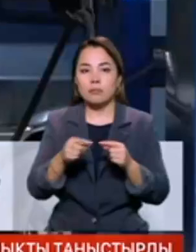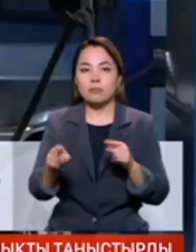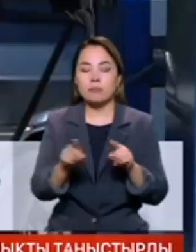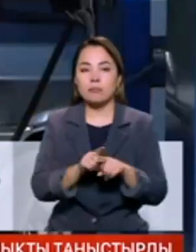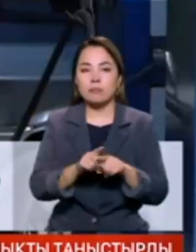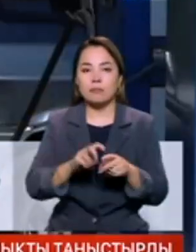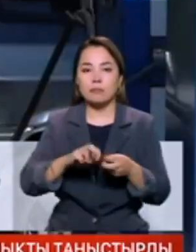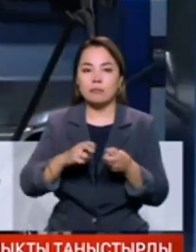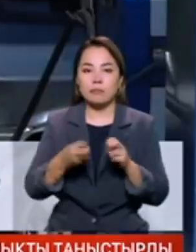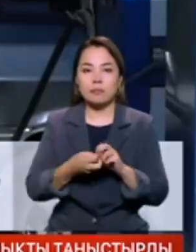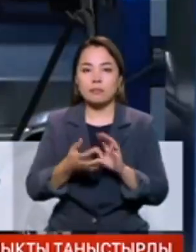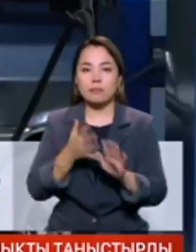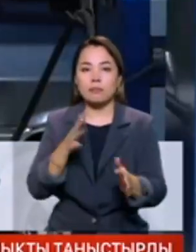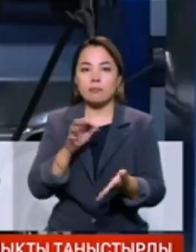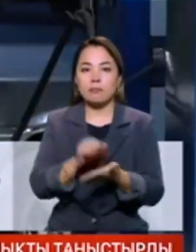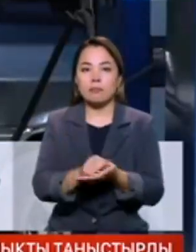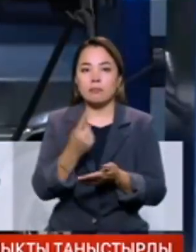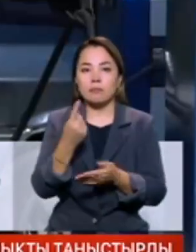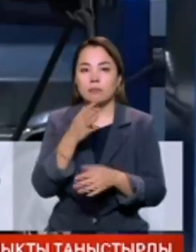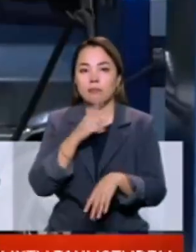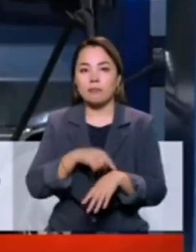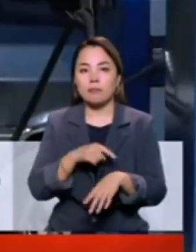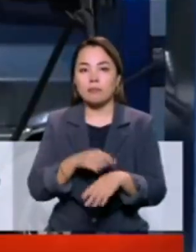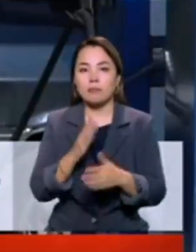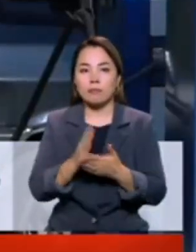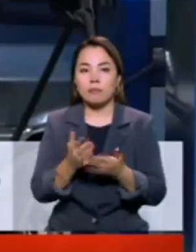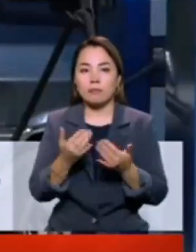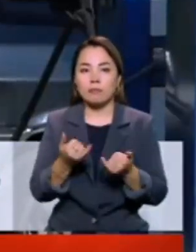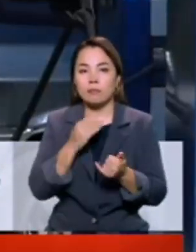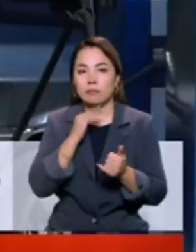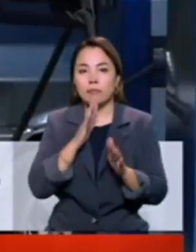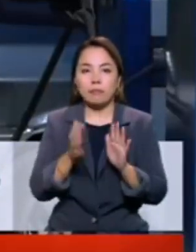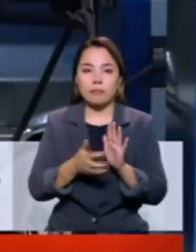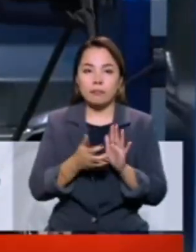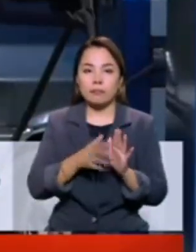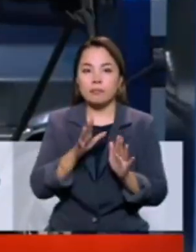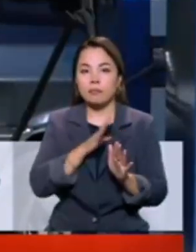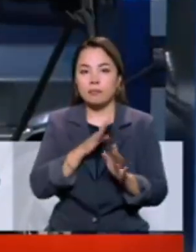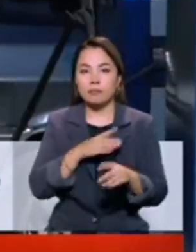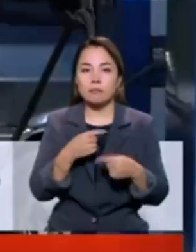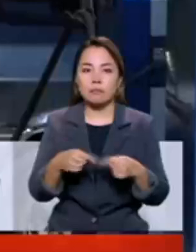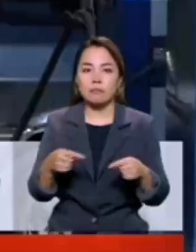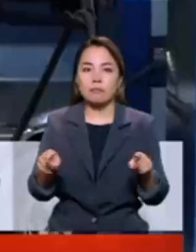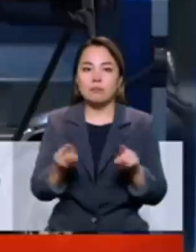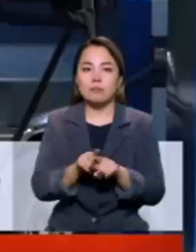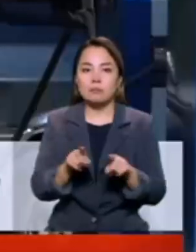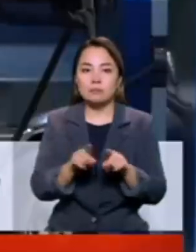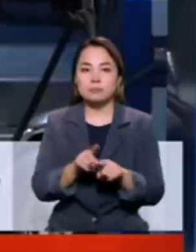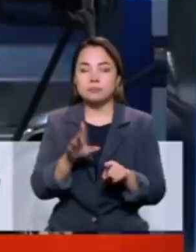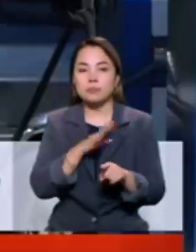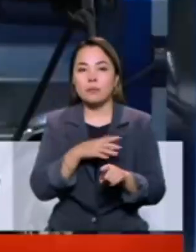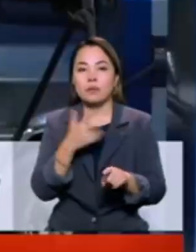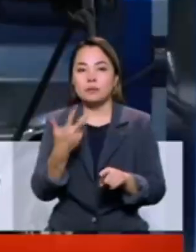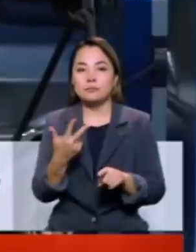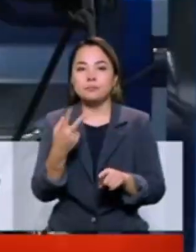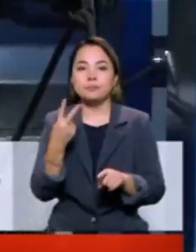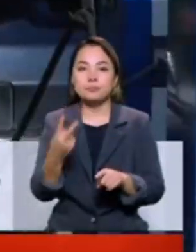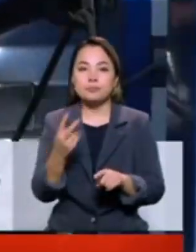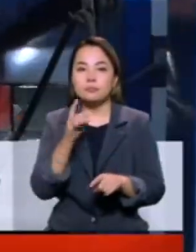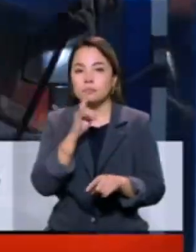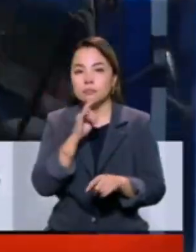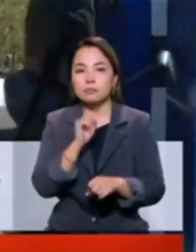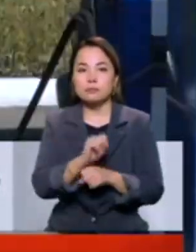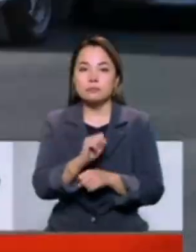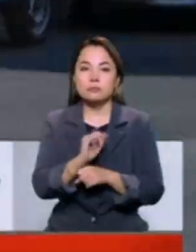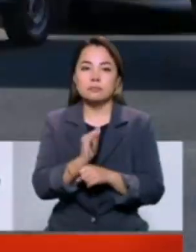сағаттай очередьте тұрамыз. Кеде жетпей қалатын. Анау-мынау бір екі-үш заправкеде бар,